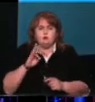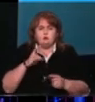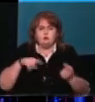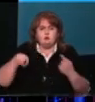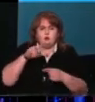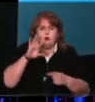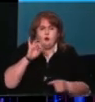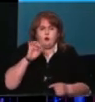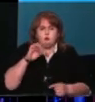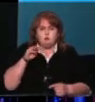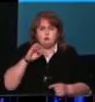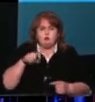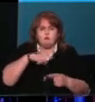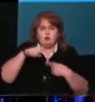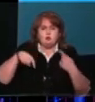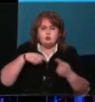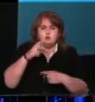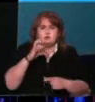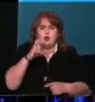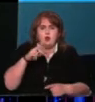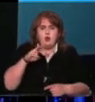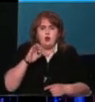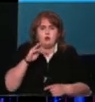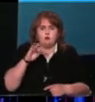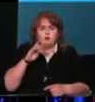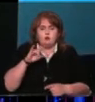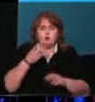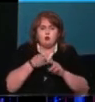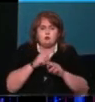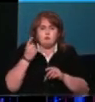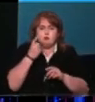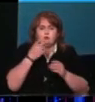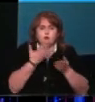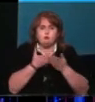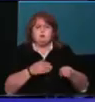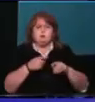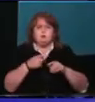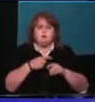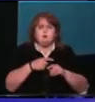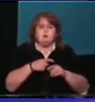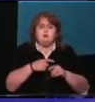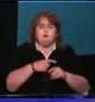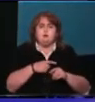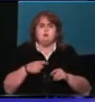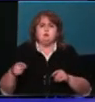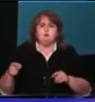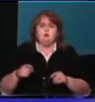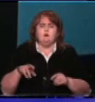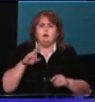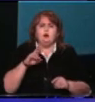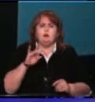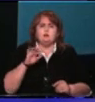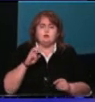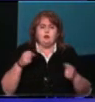орбитах вращаются электроны. Вот это первое было предположение. Потом, проведя несколько